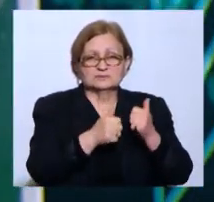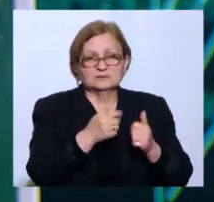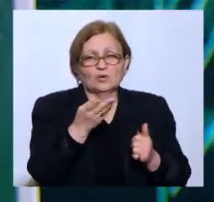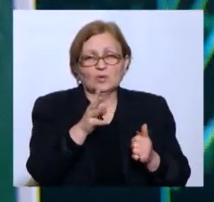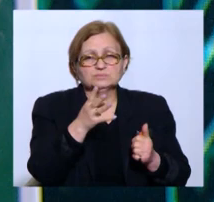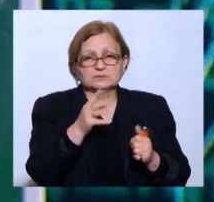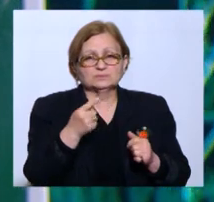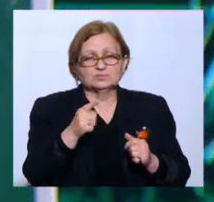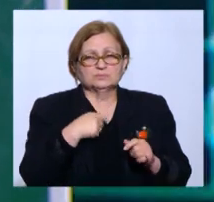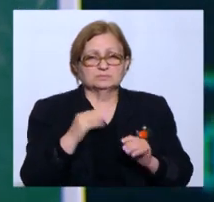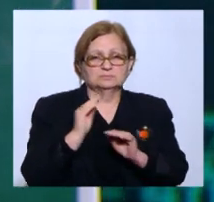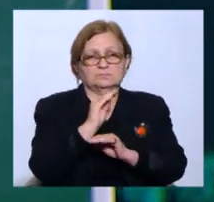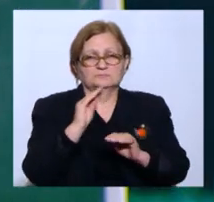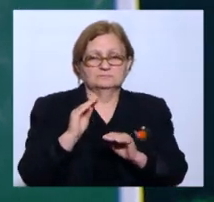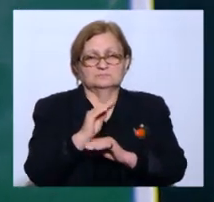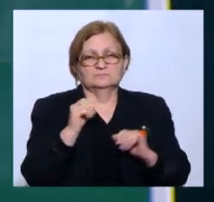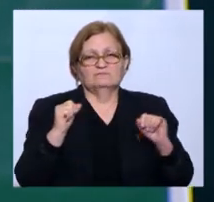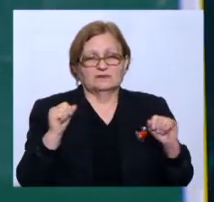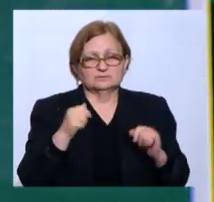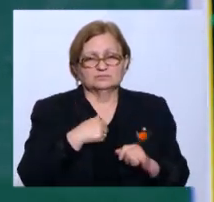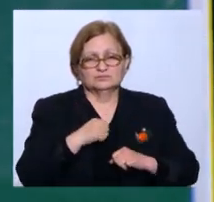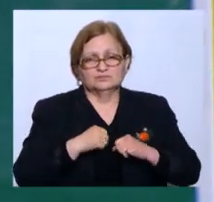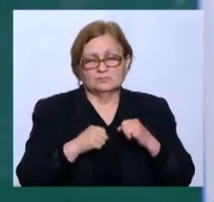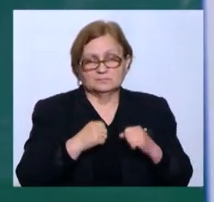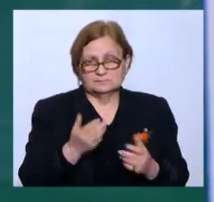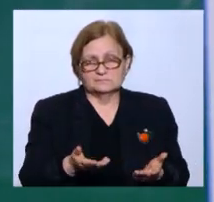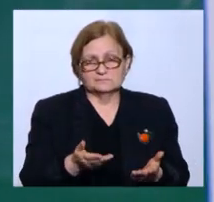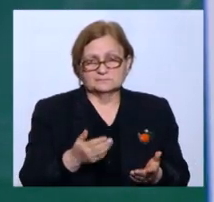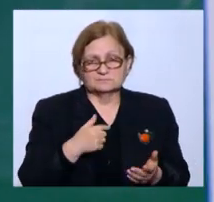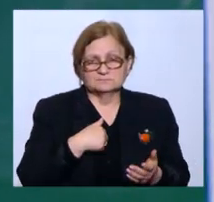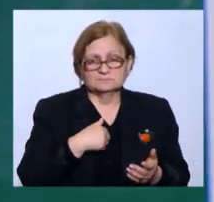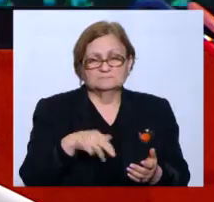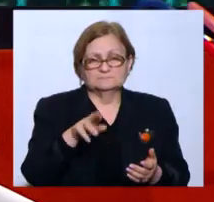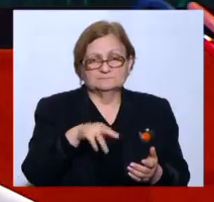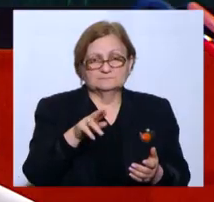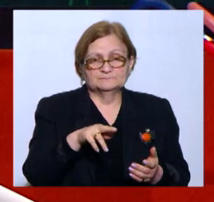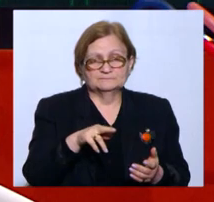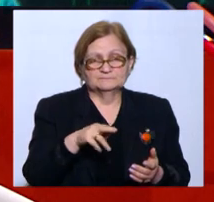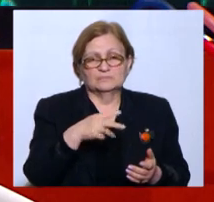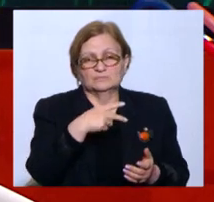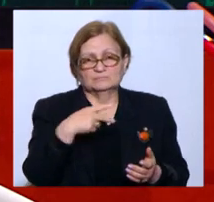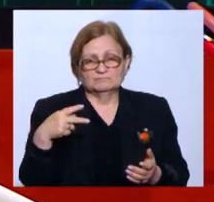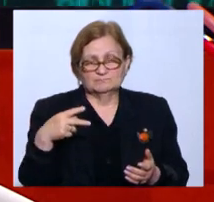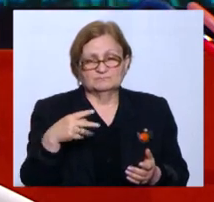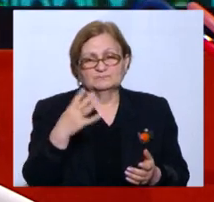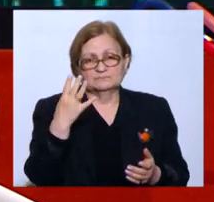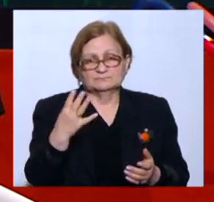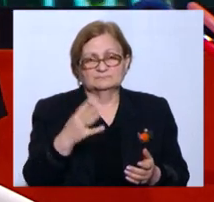4 წუთით მეტს ვარჯიშობ. ესე იგი ჩვენ შემთხვევაში გამოვიდა რომ D უდრის 4-ს.